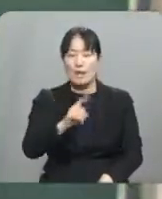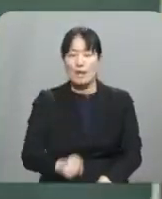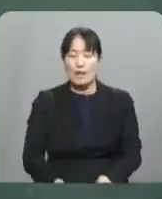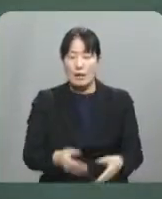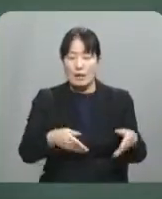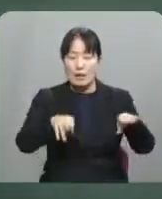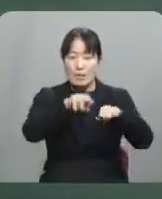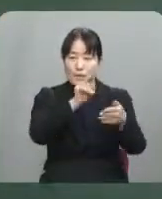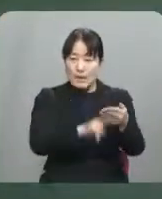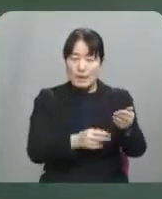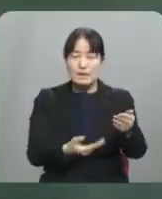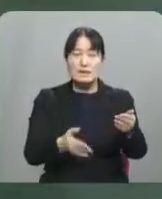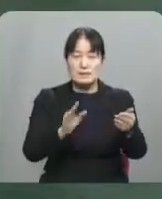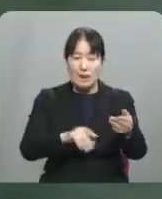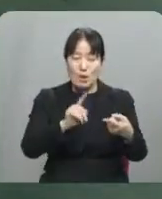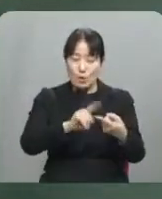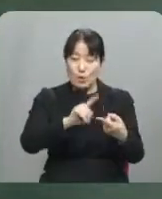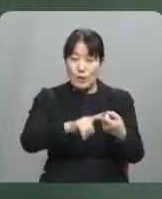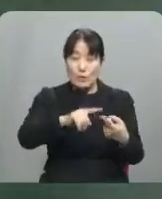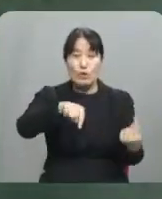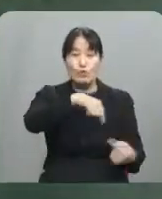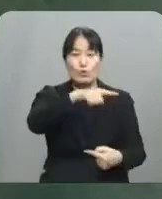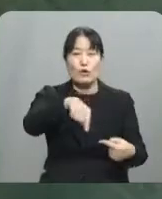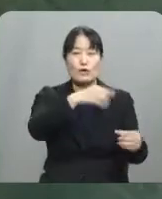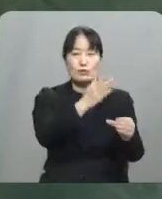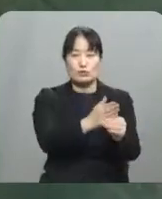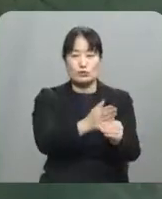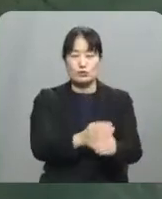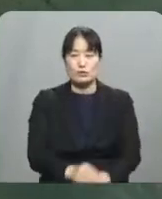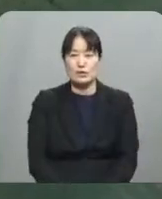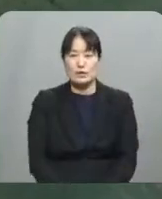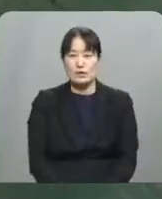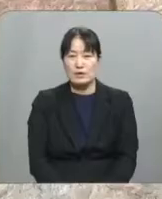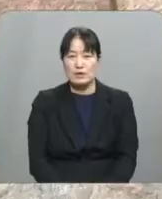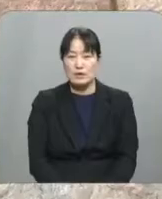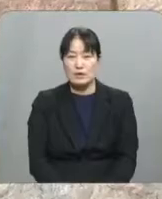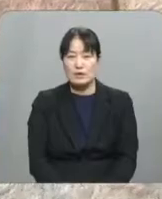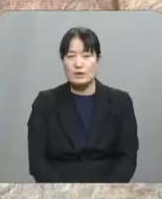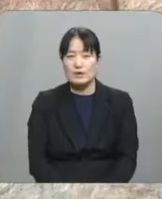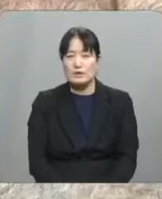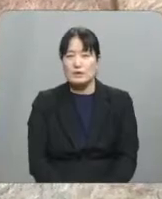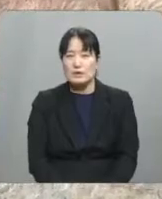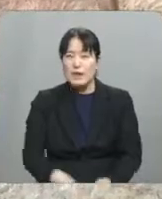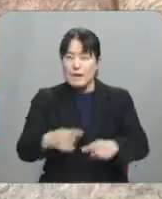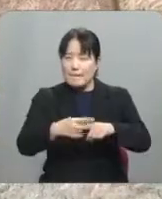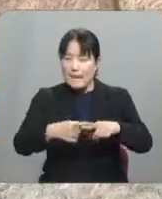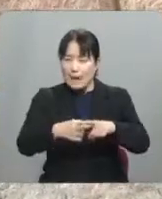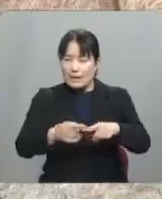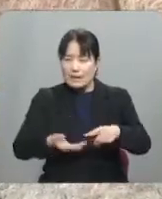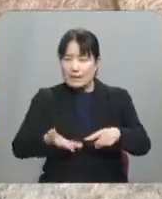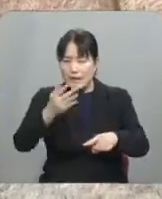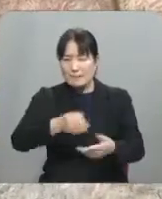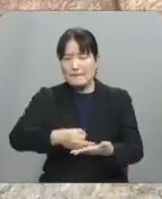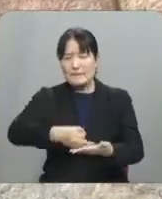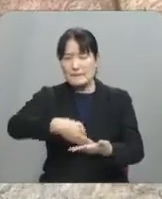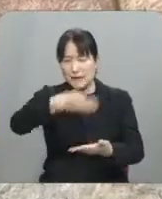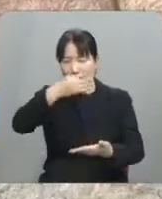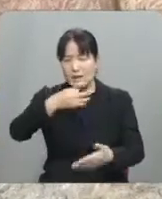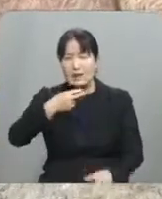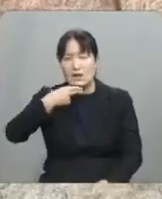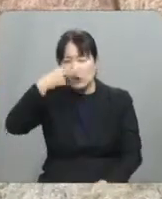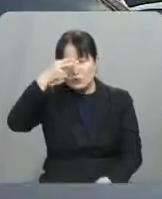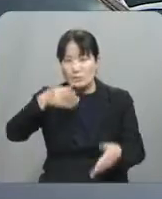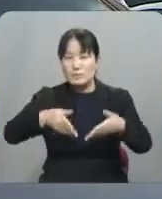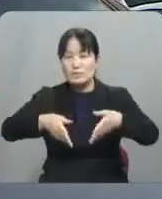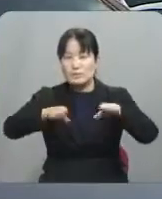팔았는데도 유흥업소를 그대로 운영하고 있기 때문입니다. 이거는 반이 차이 나잖아요. 반 이상. 역시도 반을